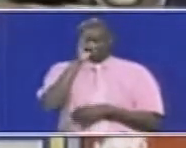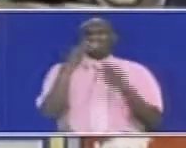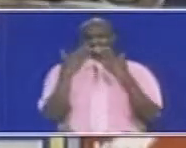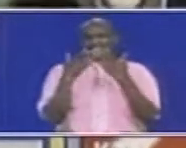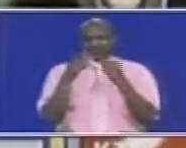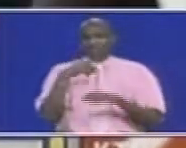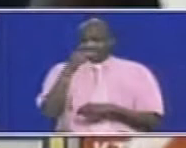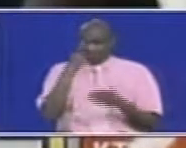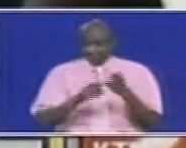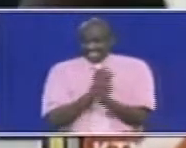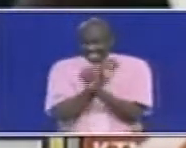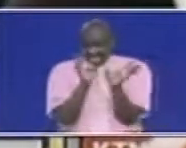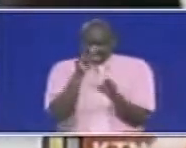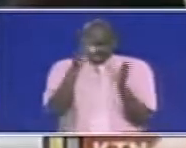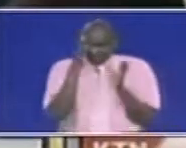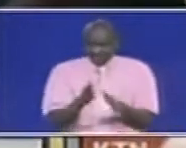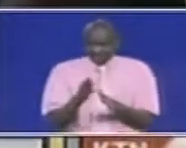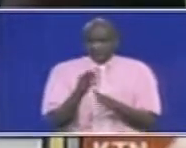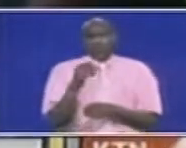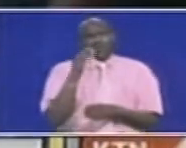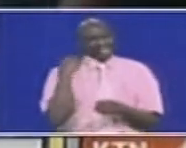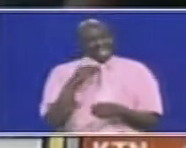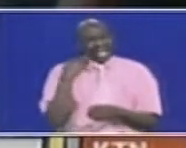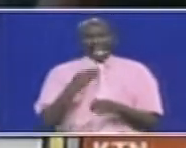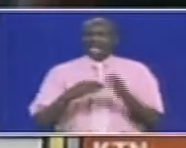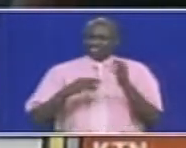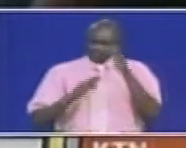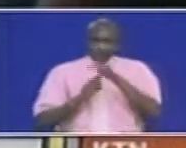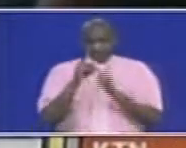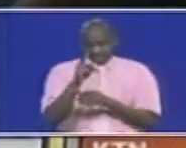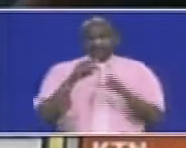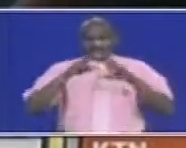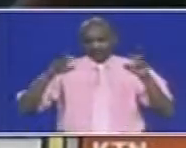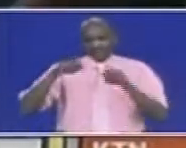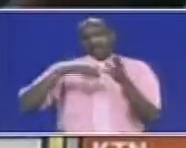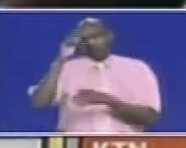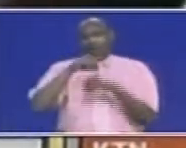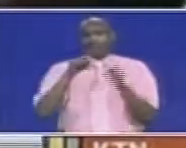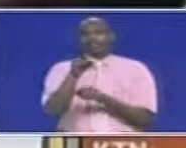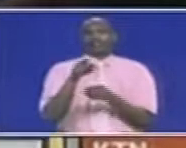Ilibainika kwamba mshukiwa huyo ni mhalifu sugu. Uchunguzi kumhusu unaendelea kufanywa.